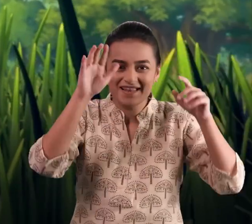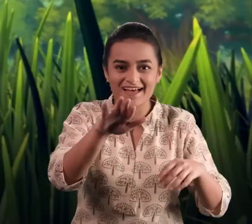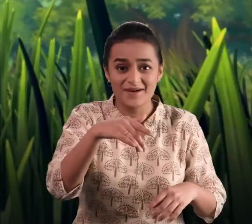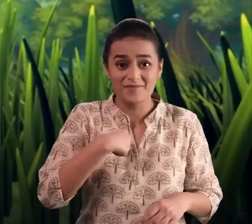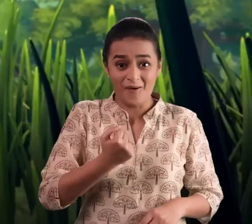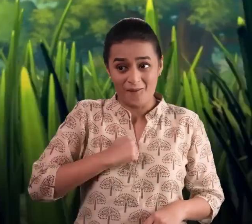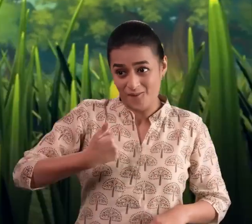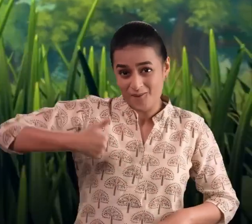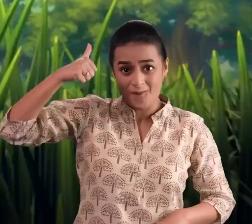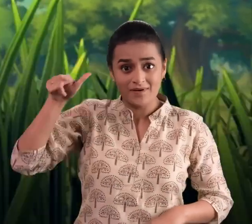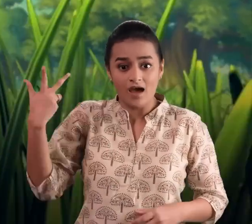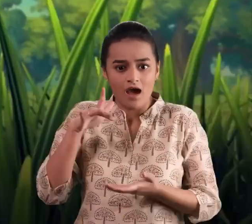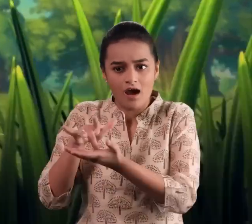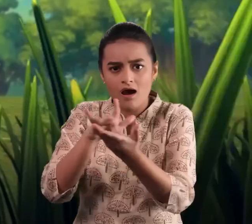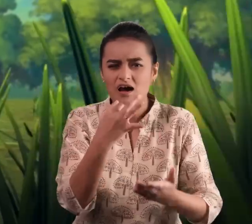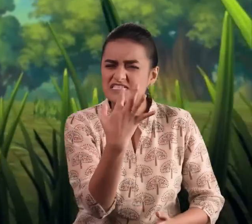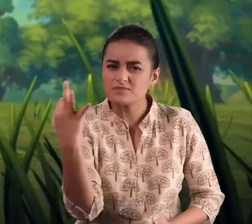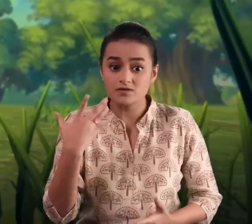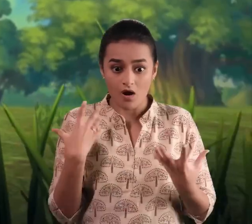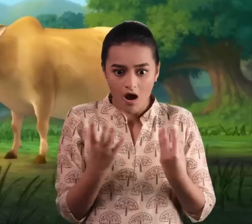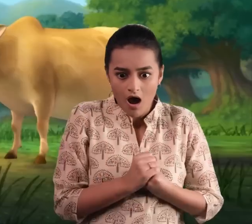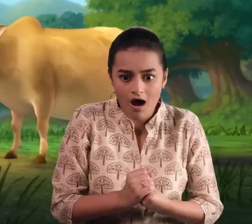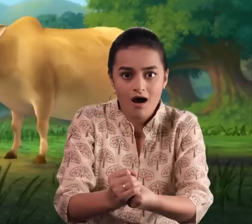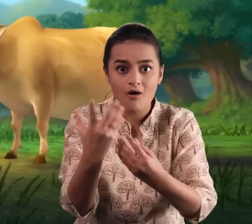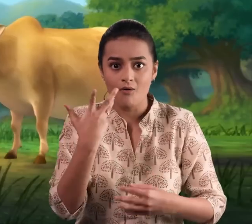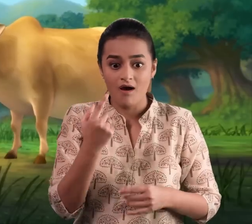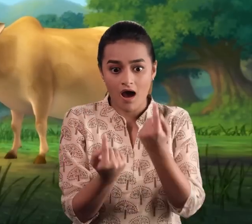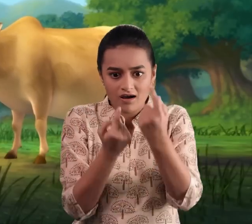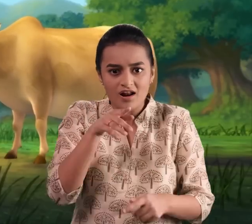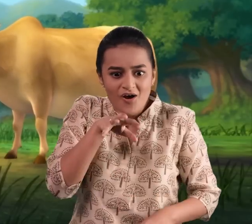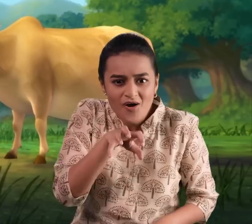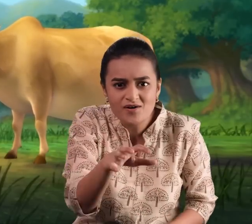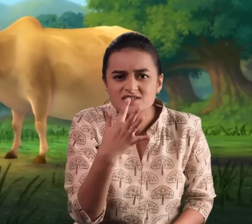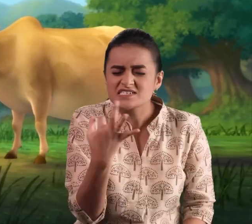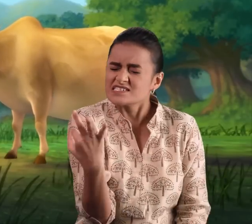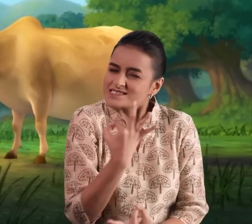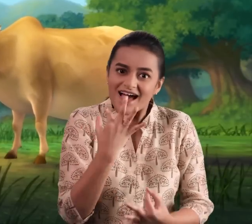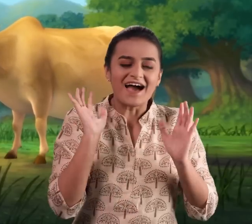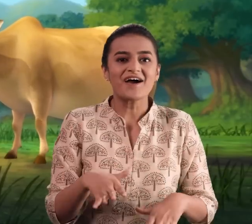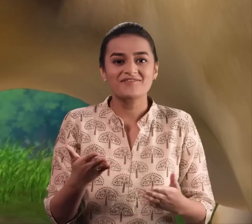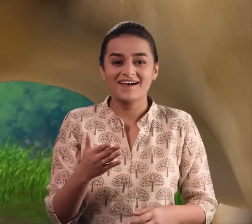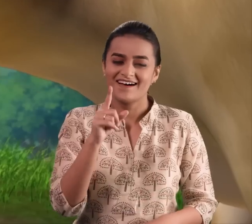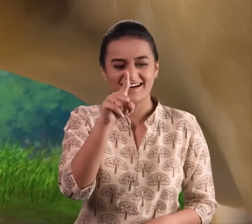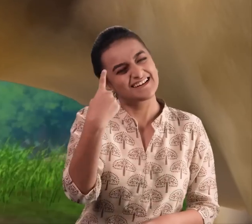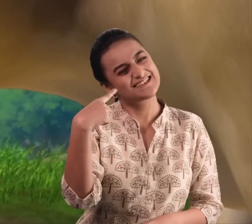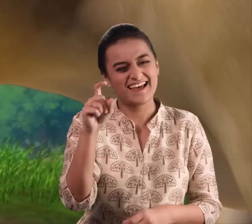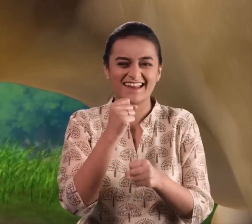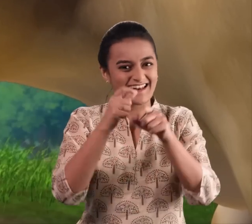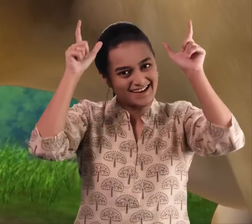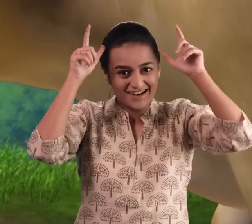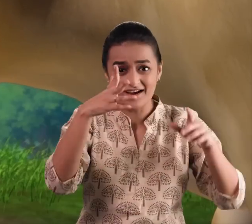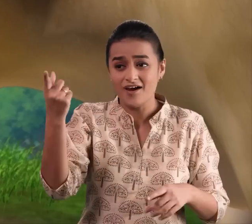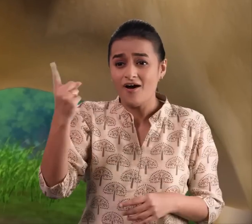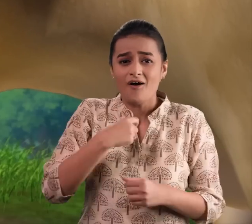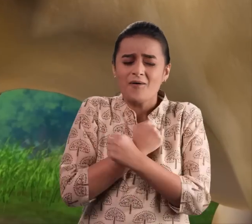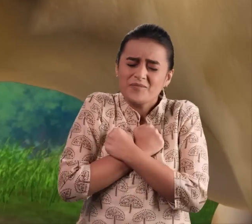बहुला, हमारे स्वामी हमें ऐसे स्थान पर चराने लाते हैं जहाँ हरी हरी कोमल मीठी घास होती है। हाँ गंगा,